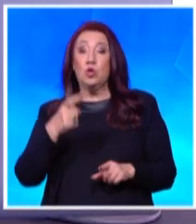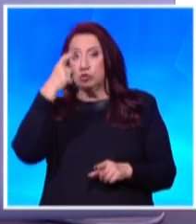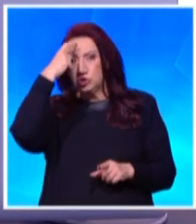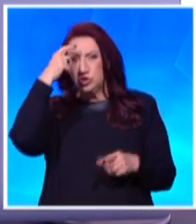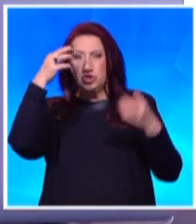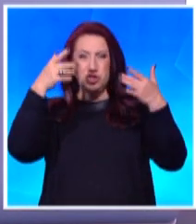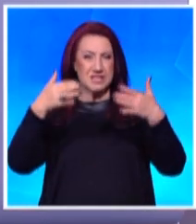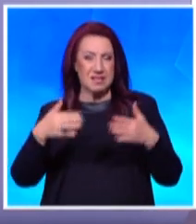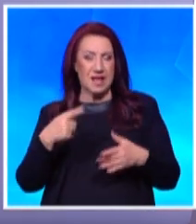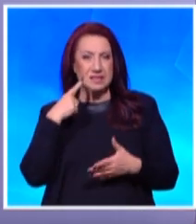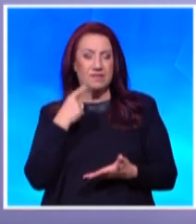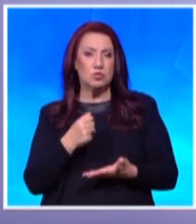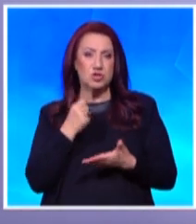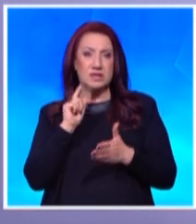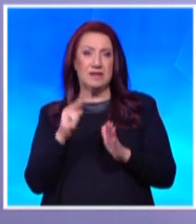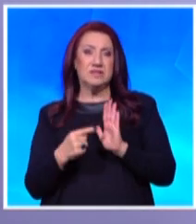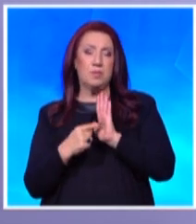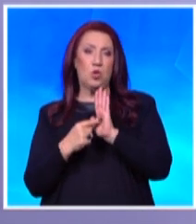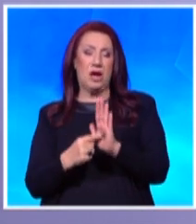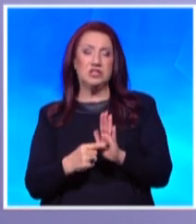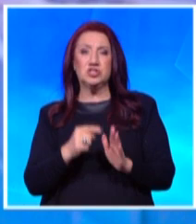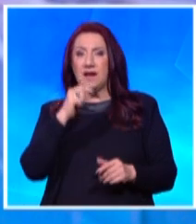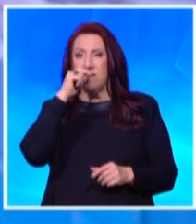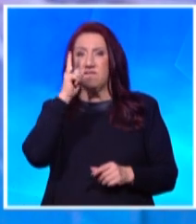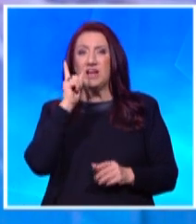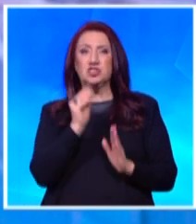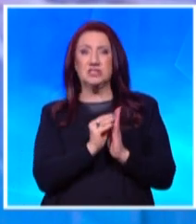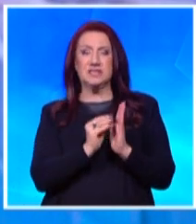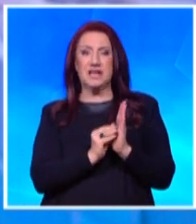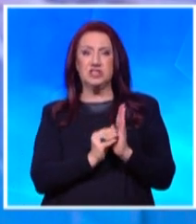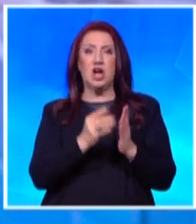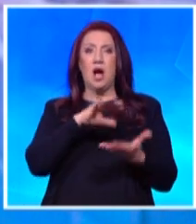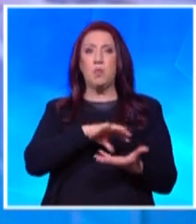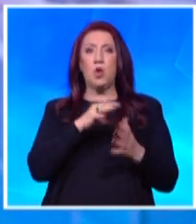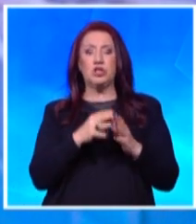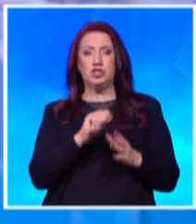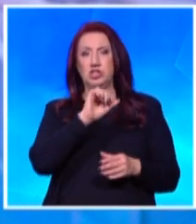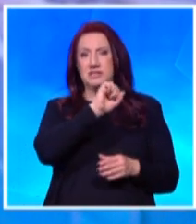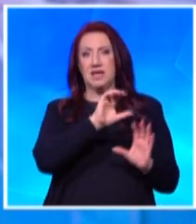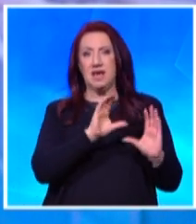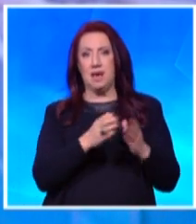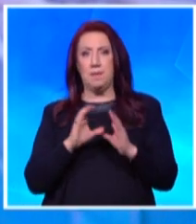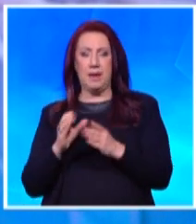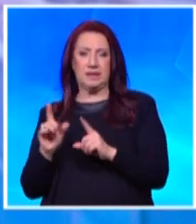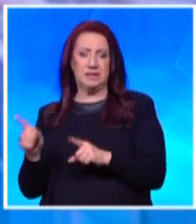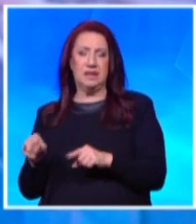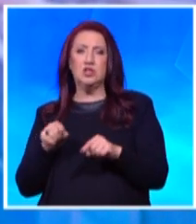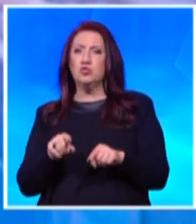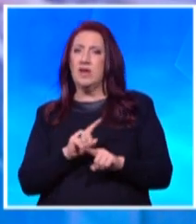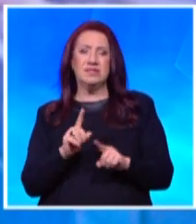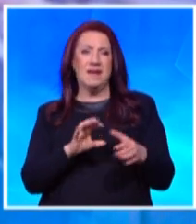отразяват политиките или приоритетите на политическите партии. Те не трябва да са просто една табличка с числа, която е нахвърлена от финансовия министър в